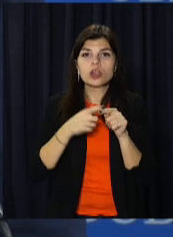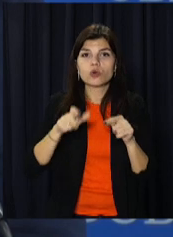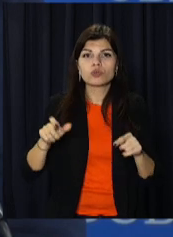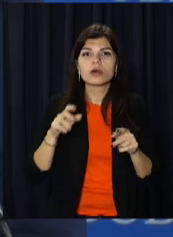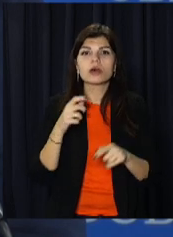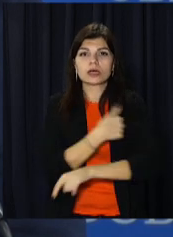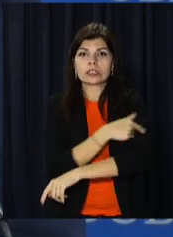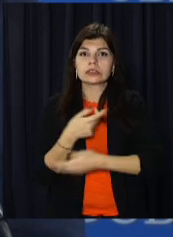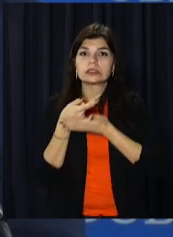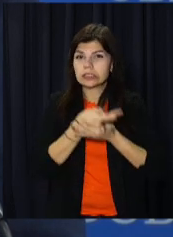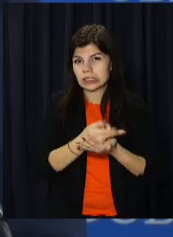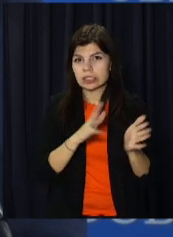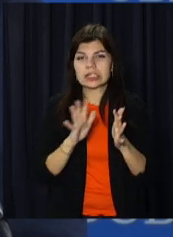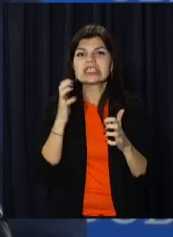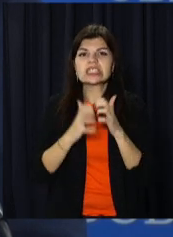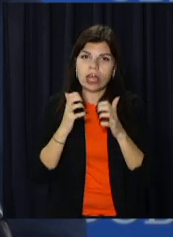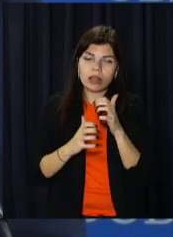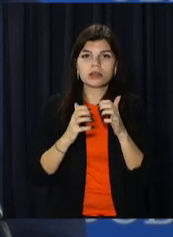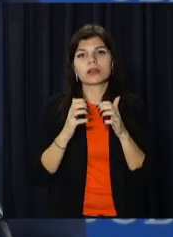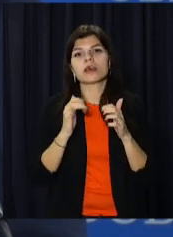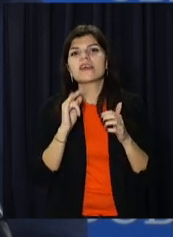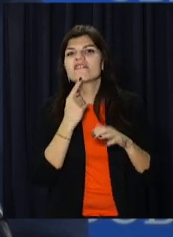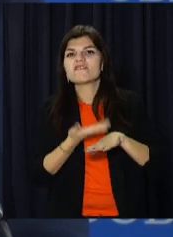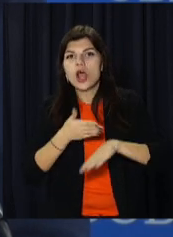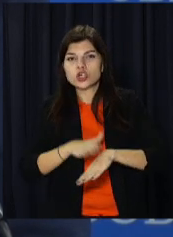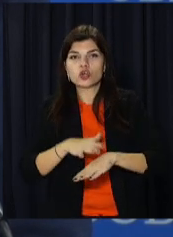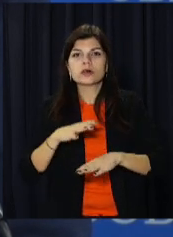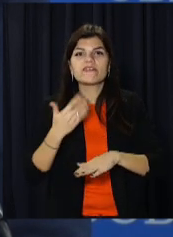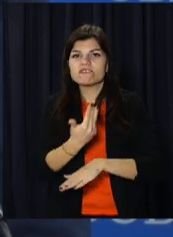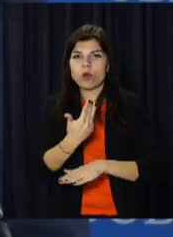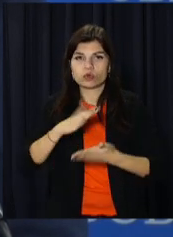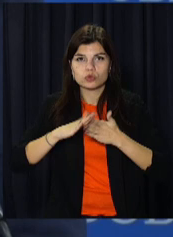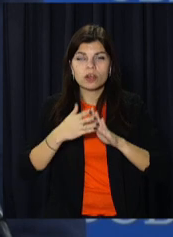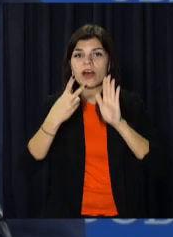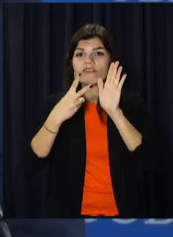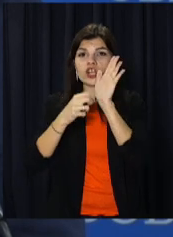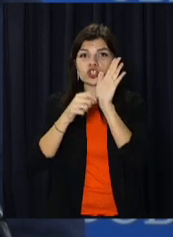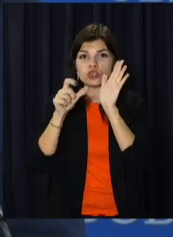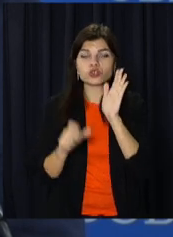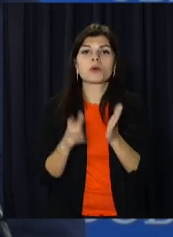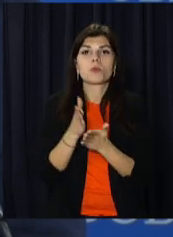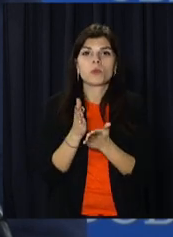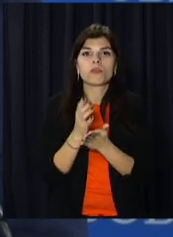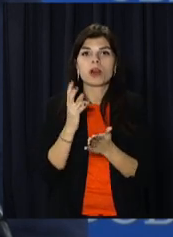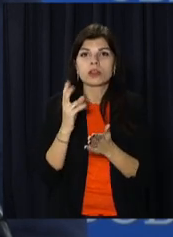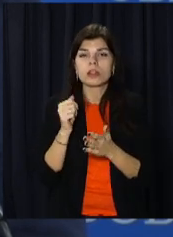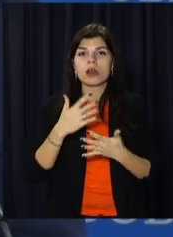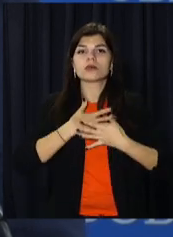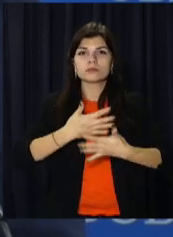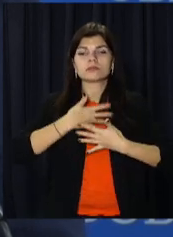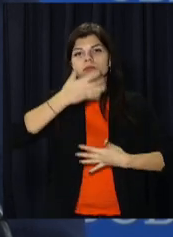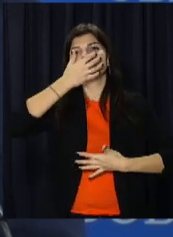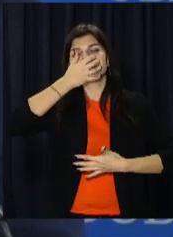пацієнти стаціонару середньої важкої ступені важкості. 26 осіб перебувають на апаратах